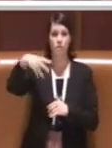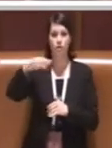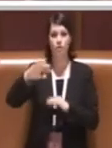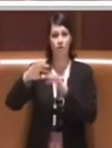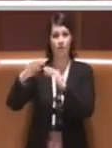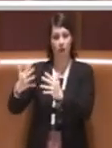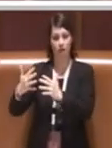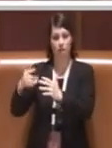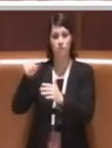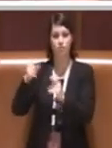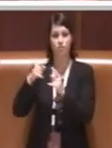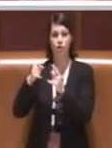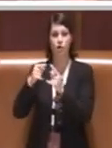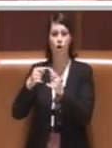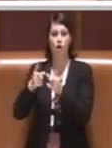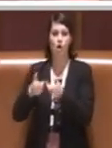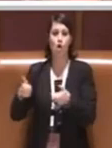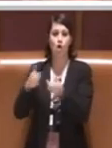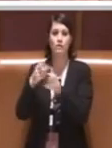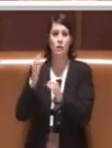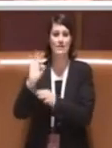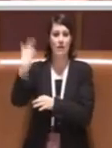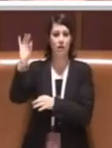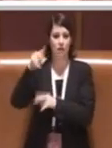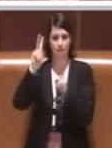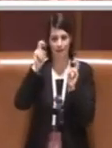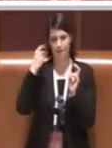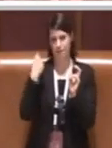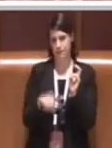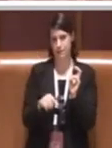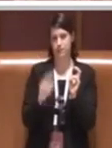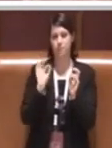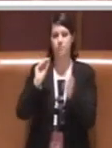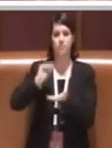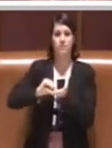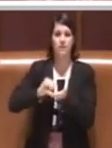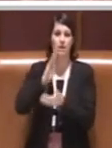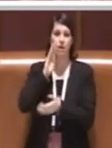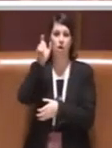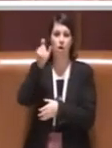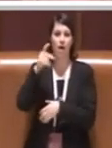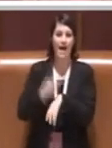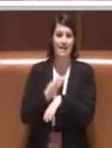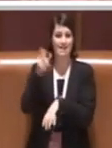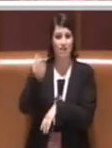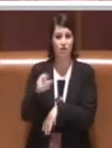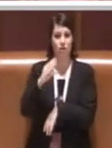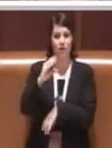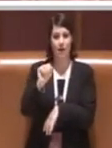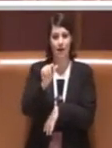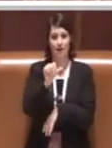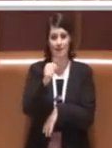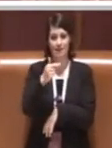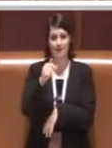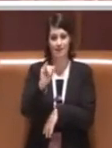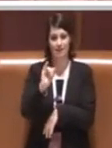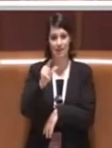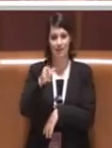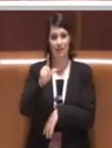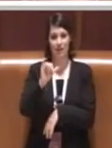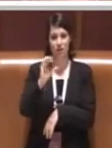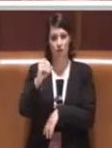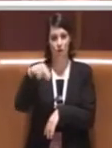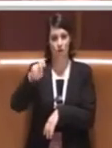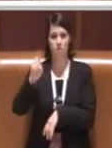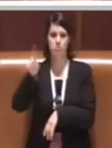consiglio straordinario proprio su questo tema ed era presente l'assessora Castiglione ed ero presente anche io.